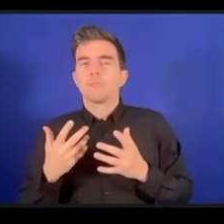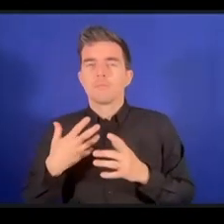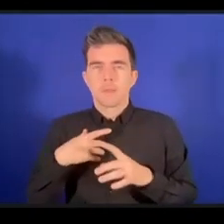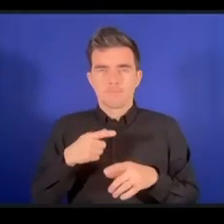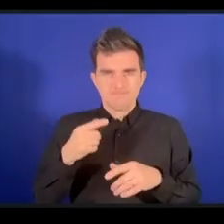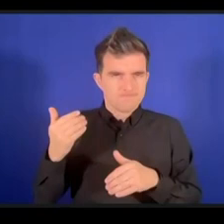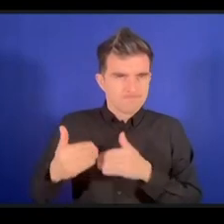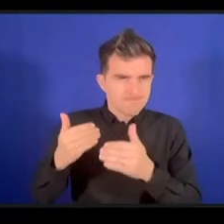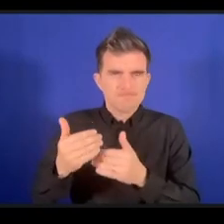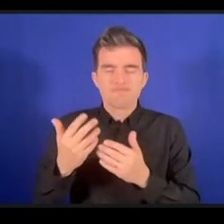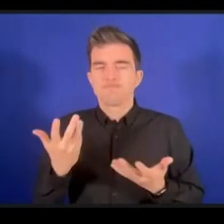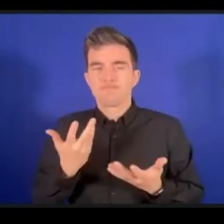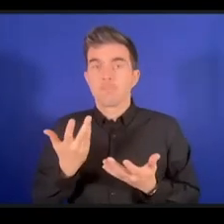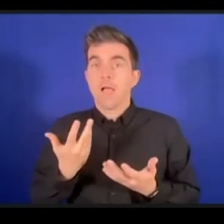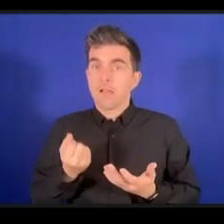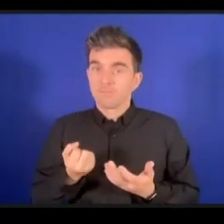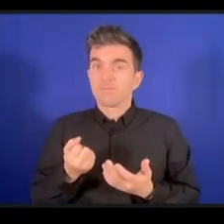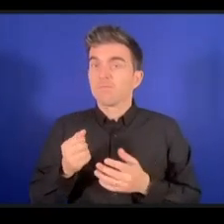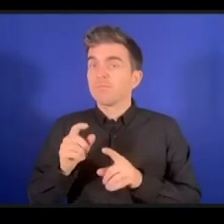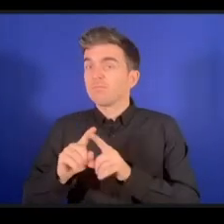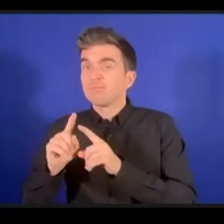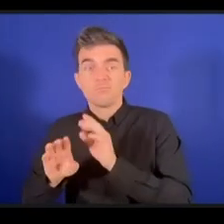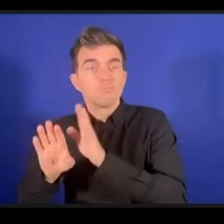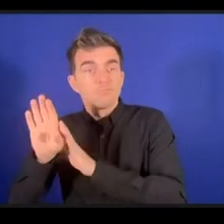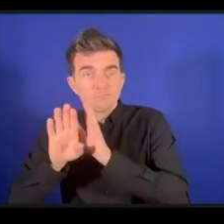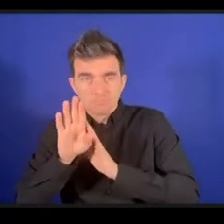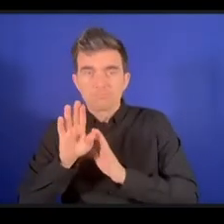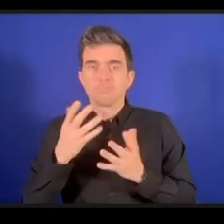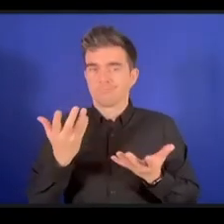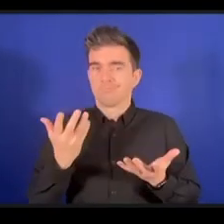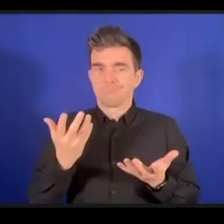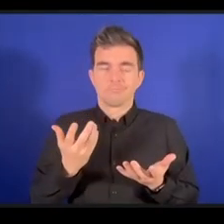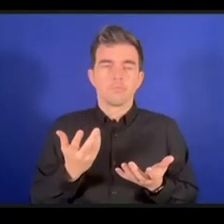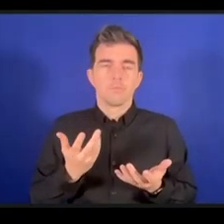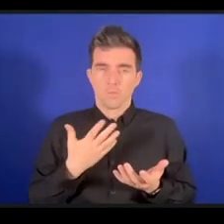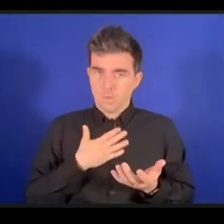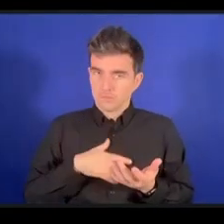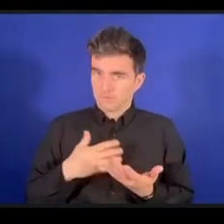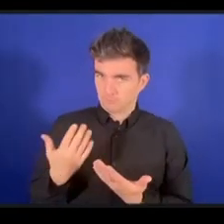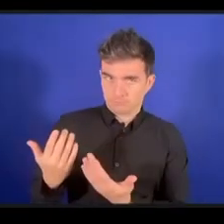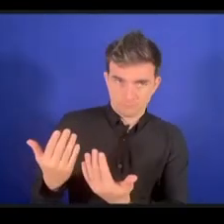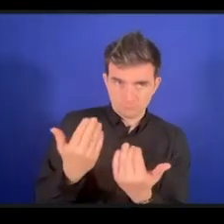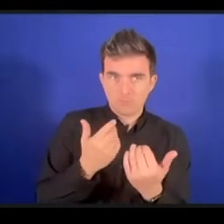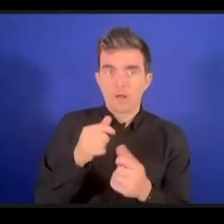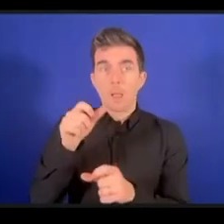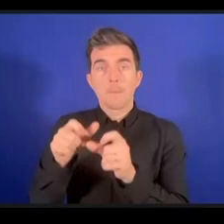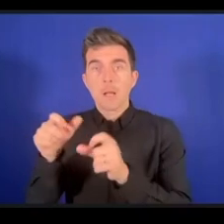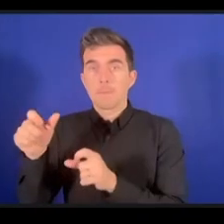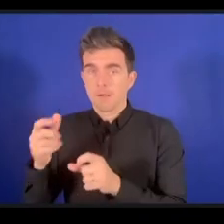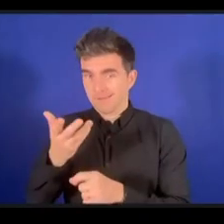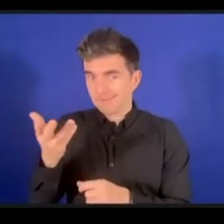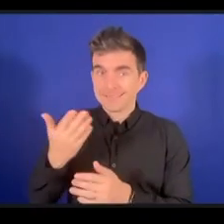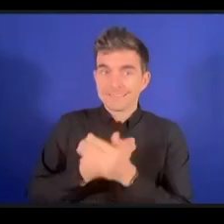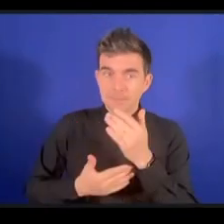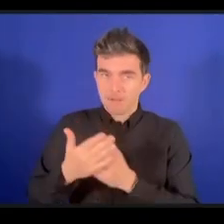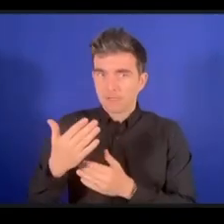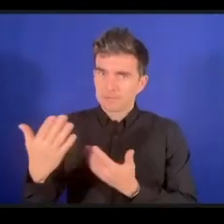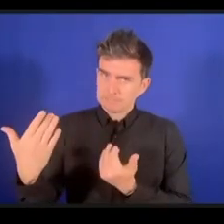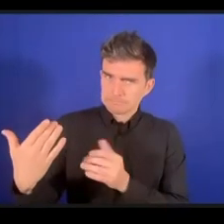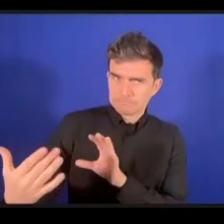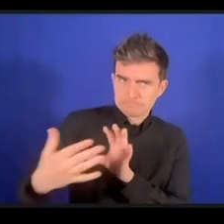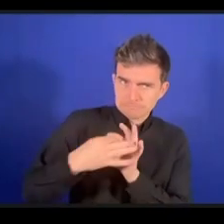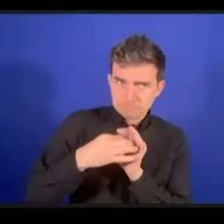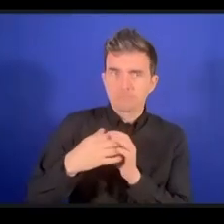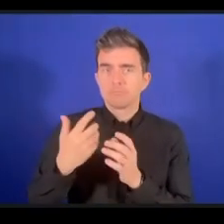技术是能够让残障人士能够来学习计算机科学、软